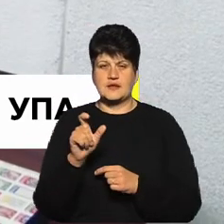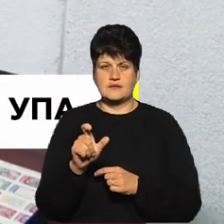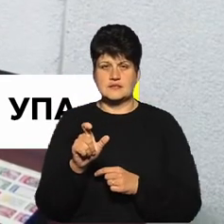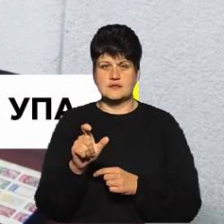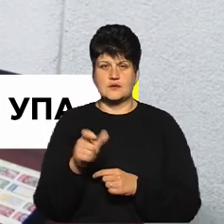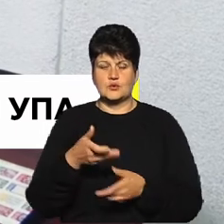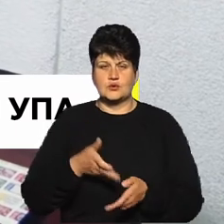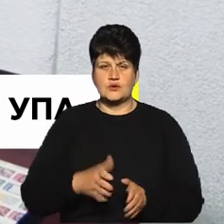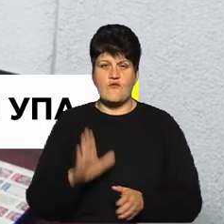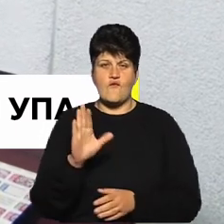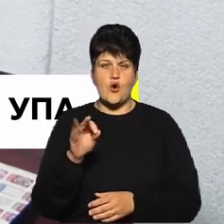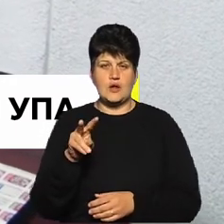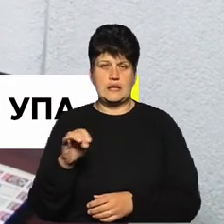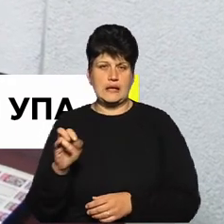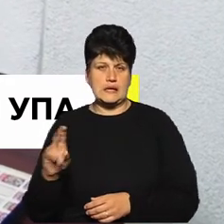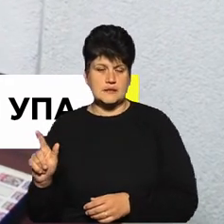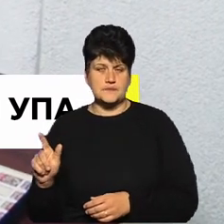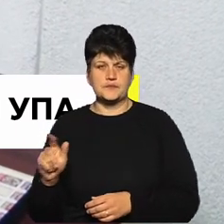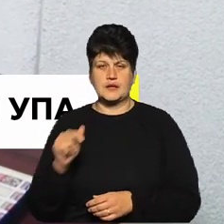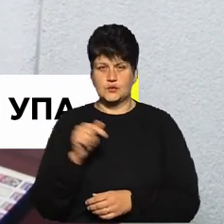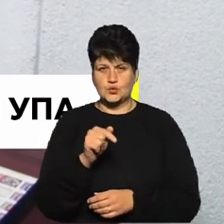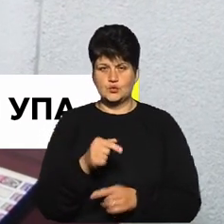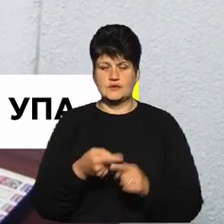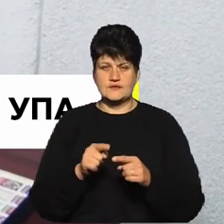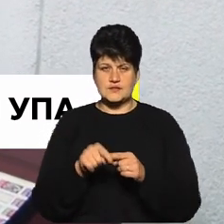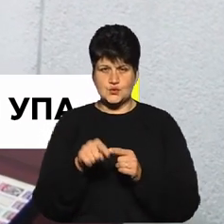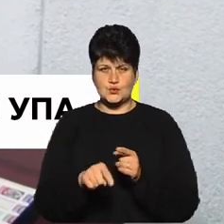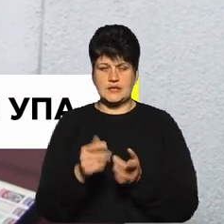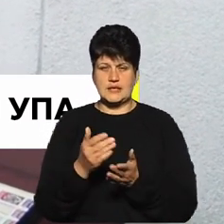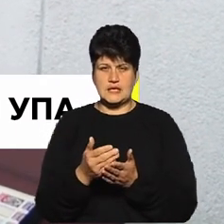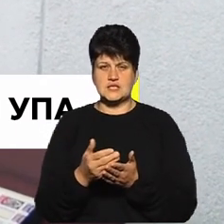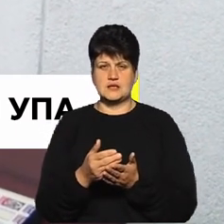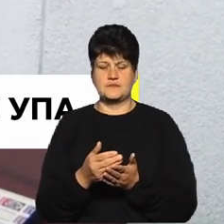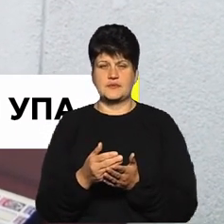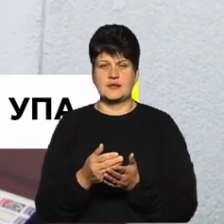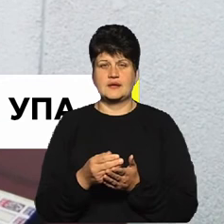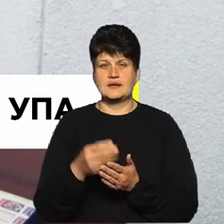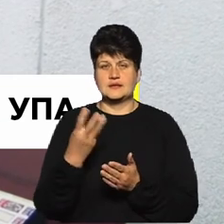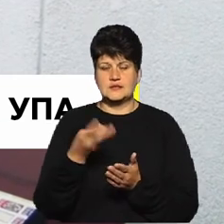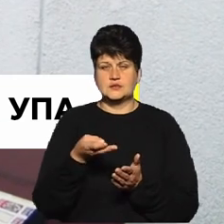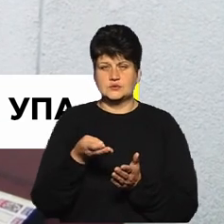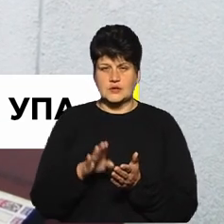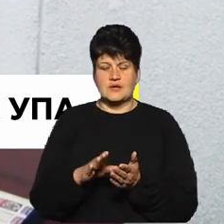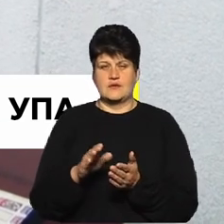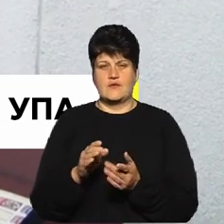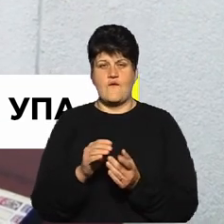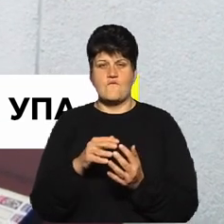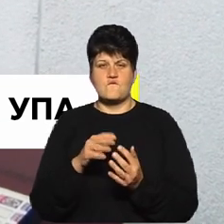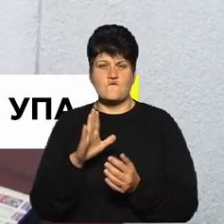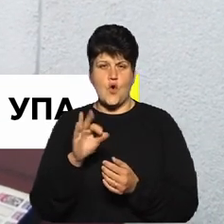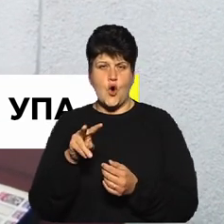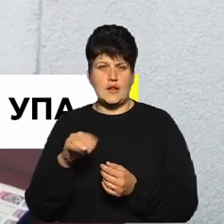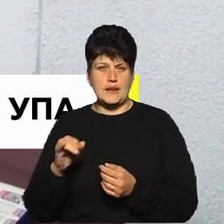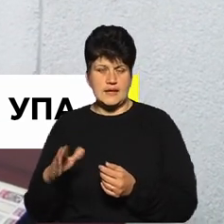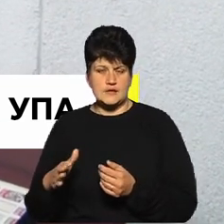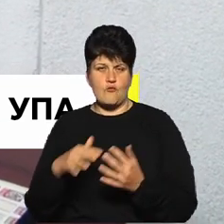уродженець Волині. І, зокрема, тут в цій вітринці представлені три бафони з серії «Волинь в боротьбі». От, і на звороті цих бафонів